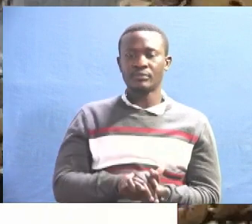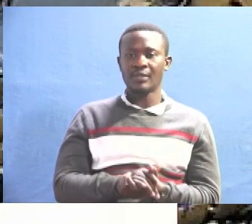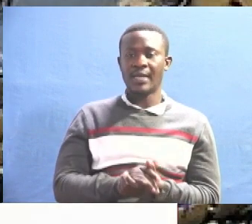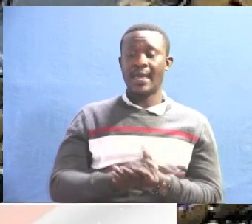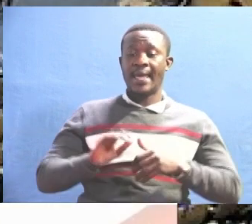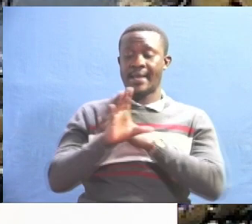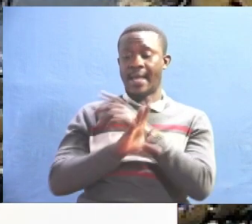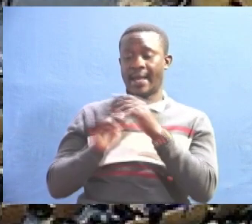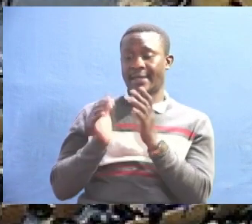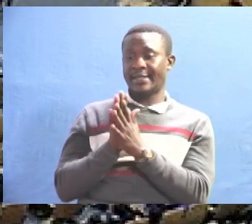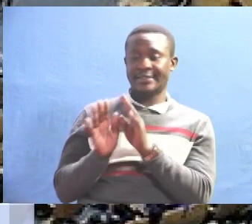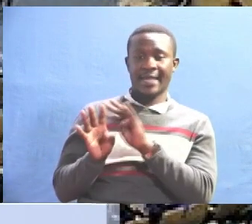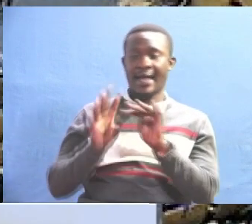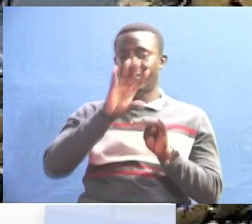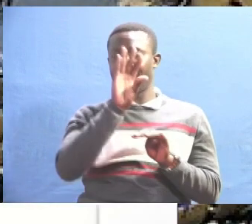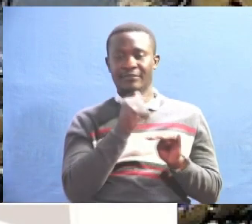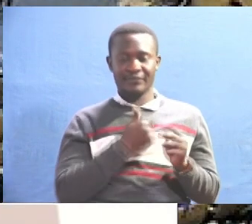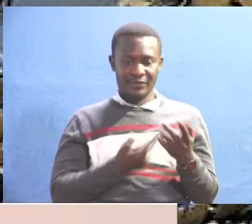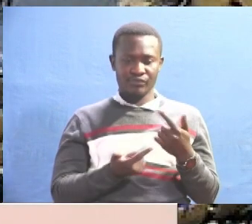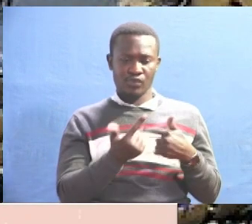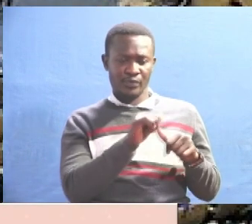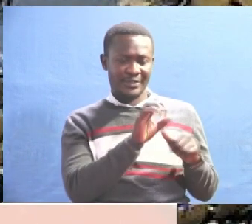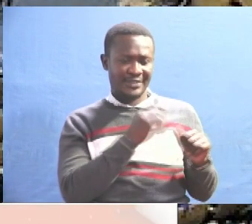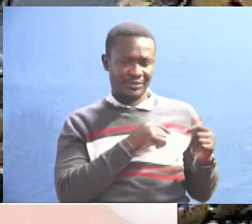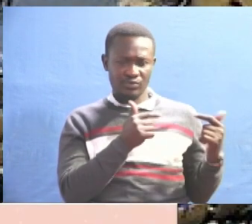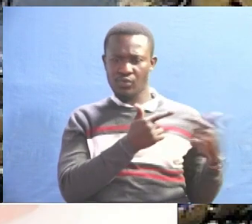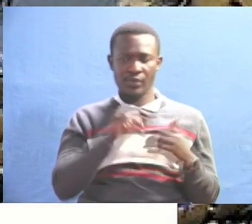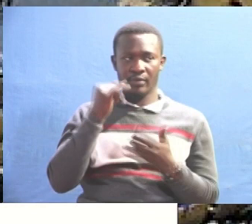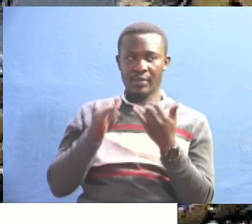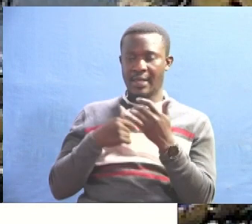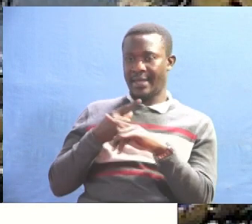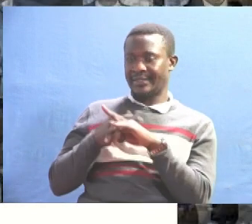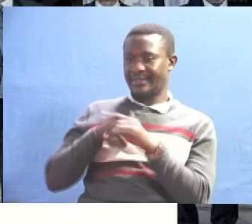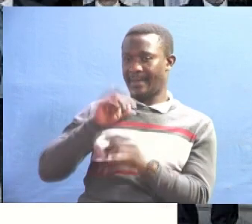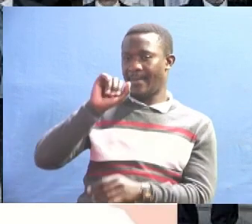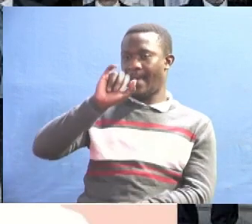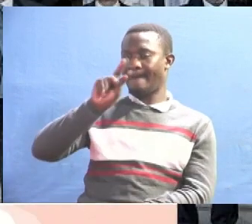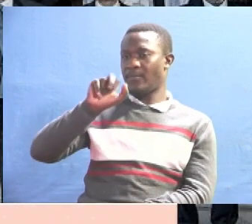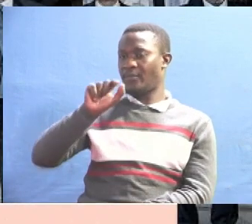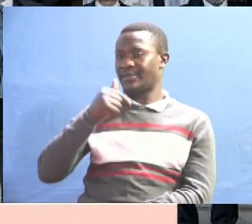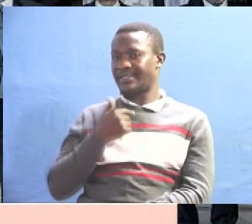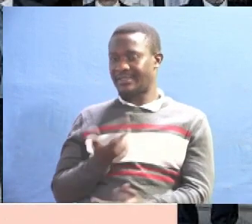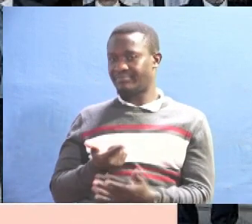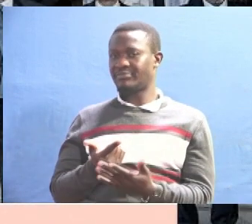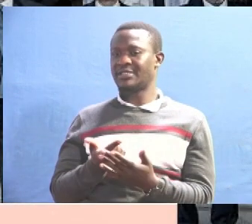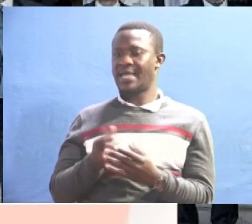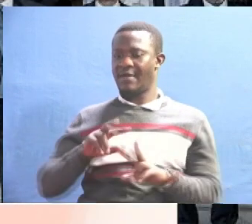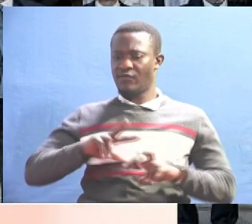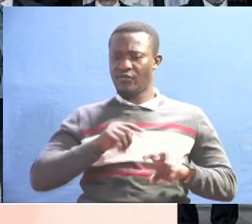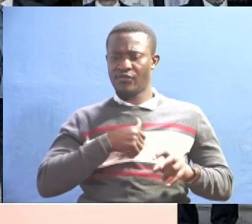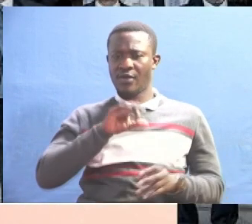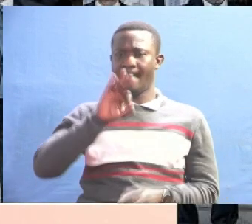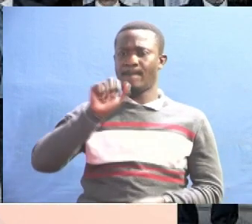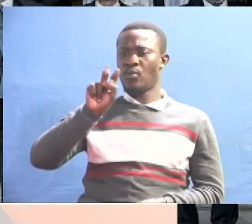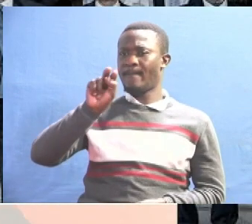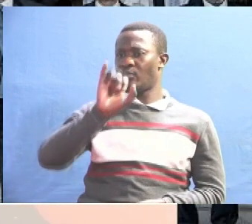Mataifa ya kusini mwa Afrika hayakushiriki katika shindano la mwisho wakati Amina Mohamed alipokuwa akichuana na Musa